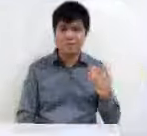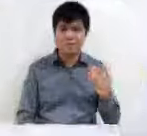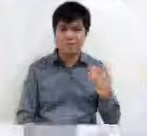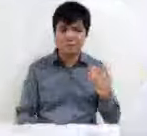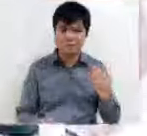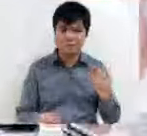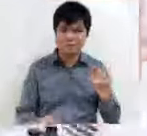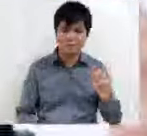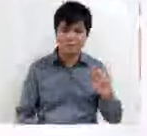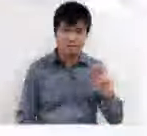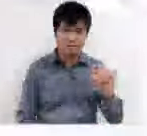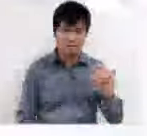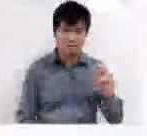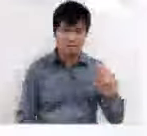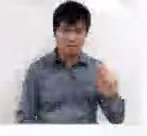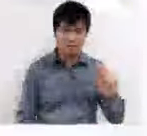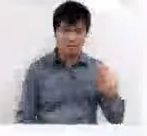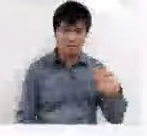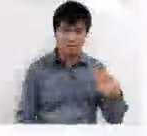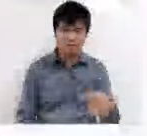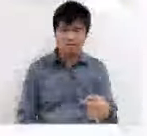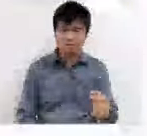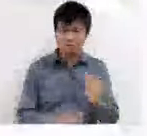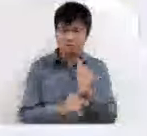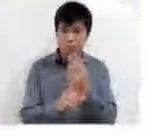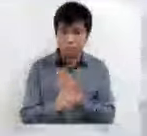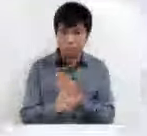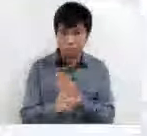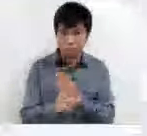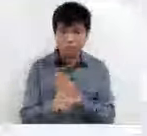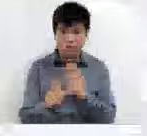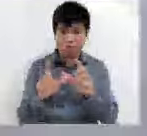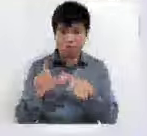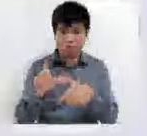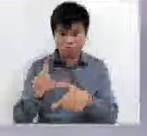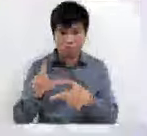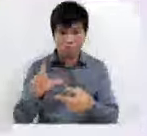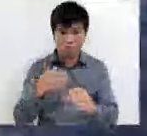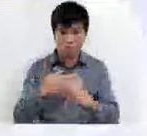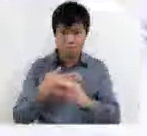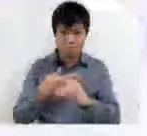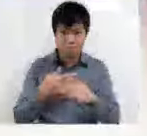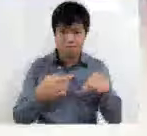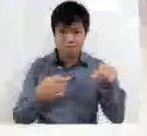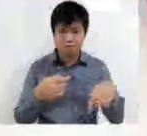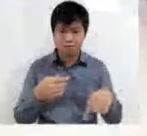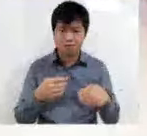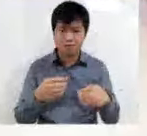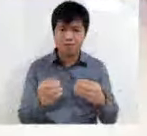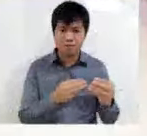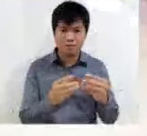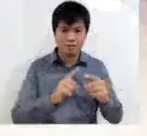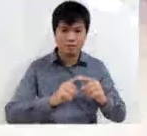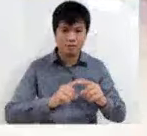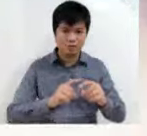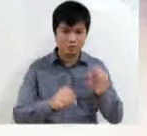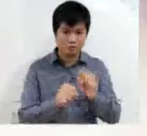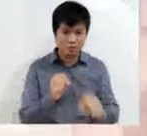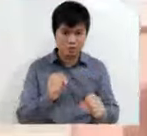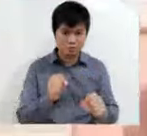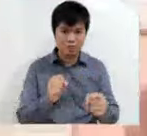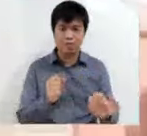YG, August pa nang mag-expire ang kontrata ng girl group sa kanilang management. Kaya naman, ganun na lang